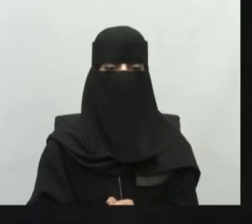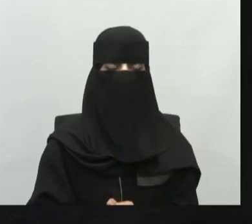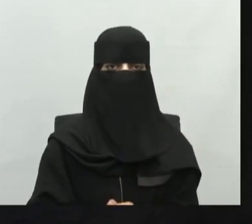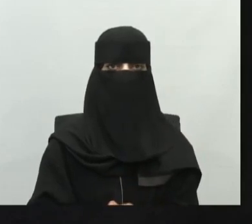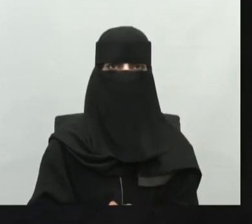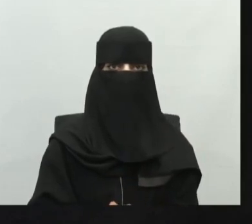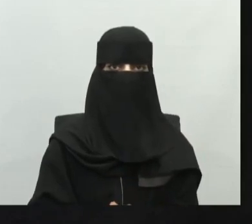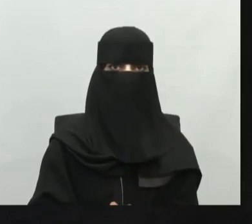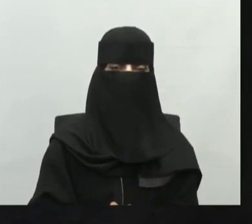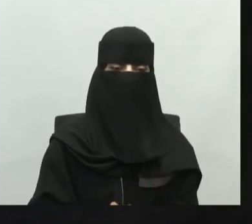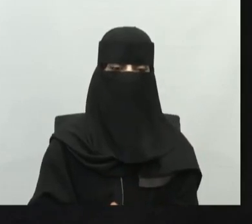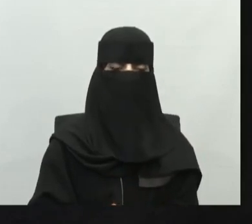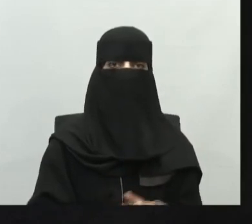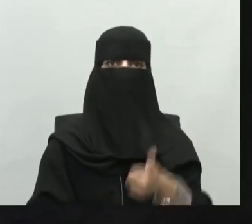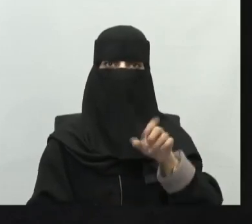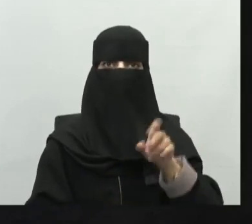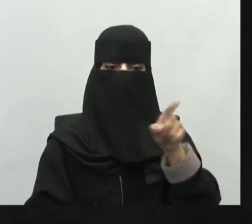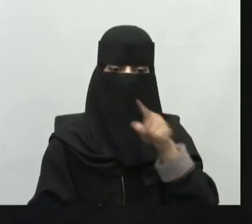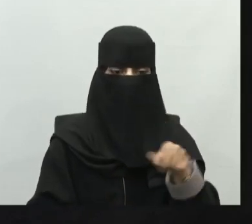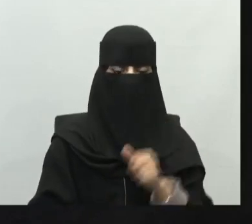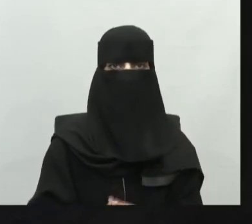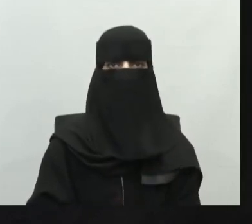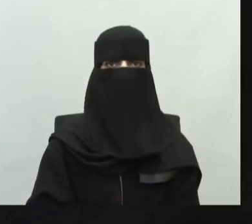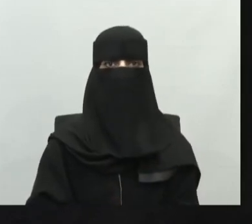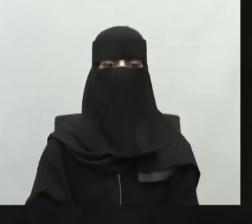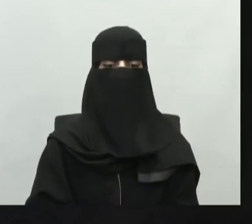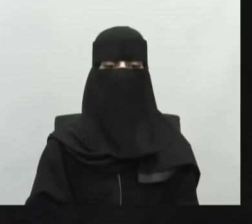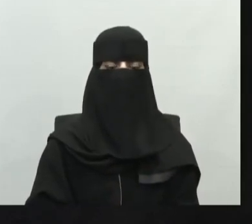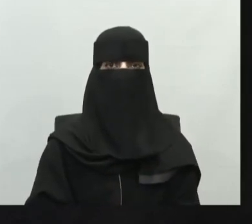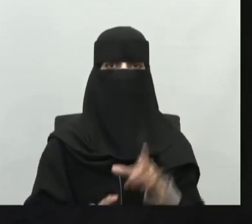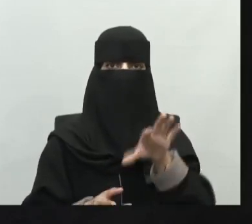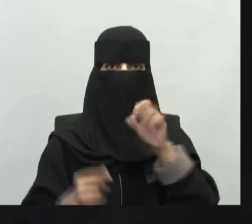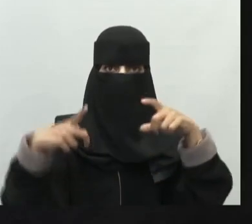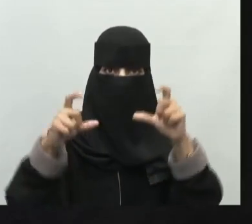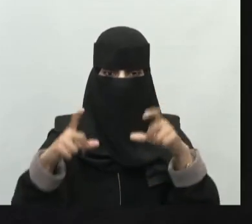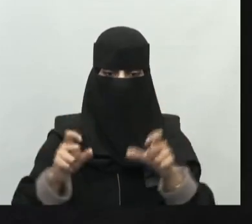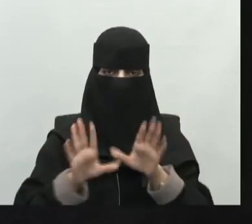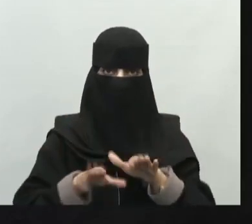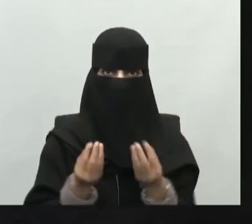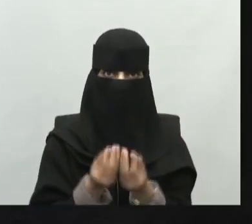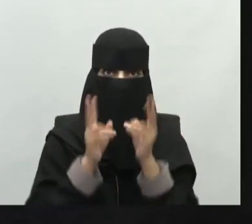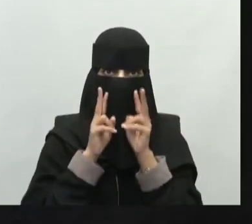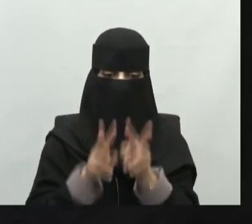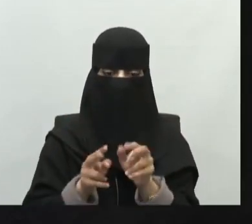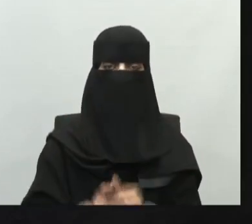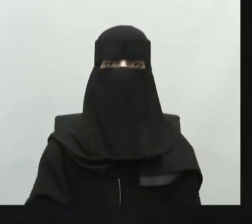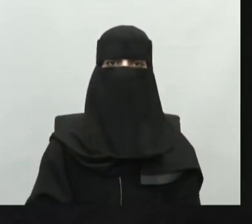الشكل او خطا بهذا الشكل حسب العباره الموجوده